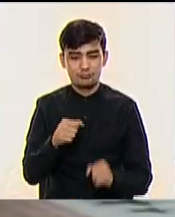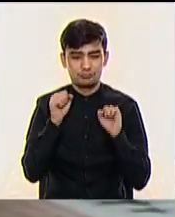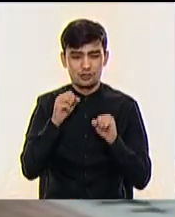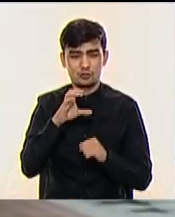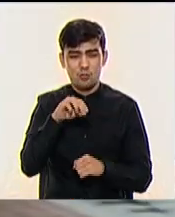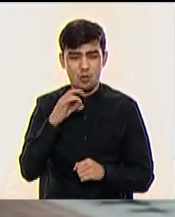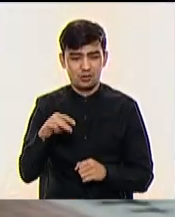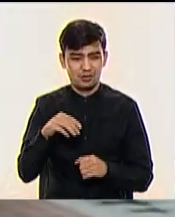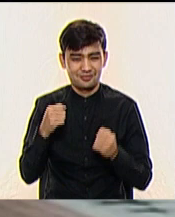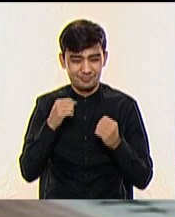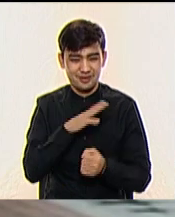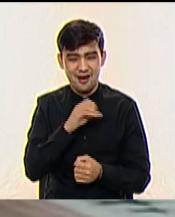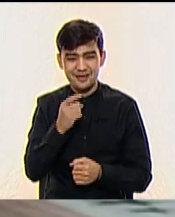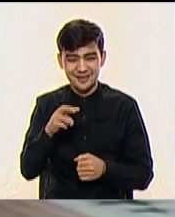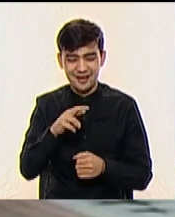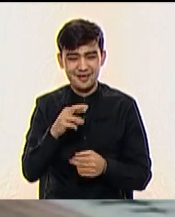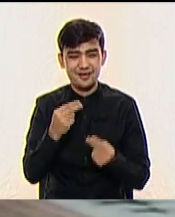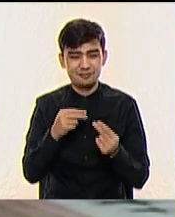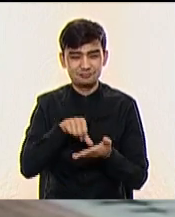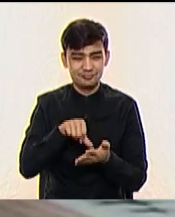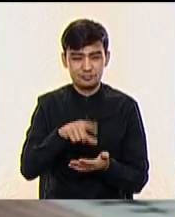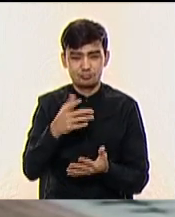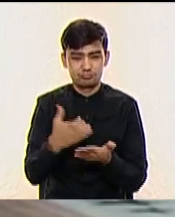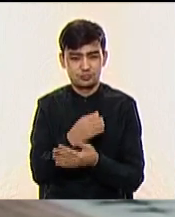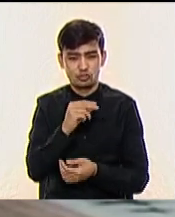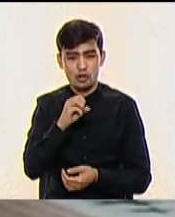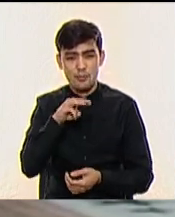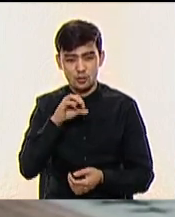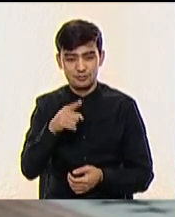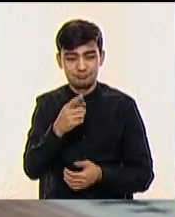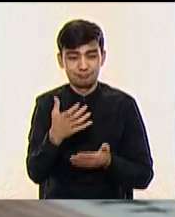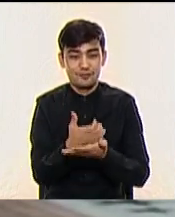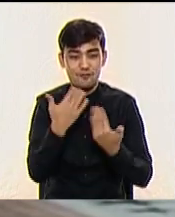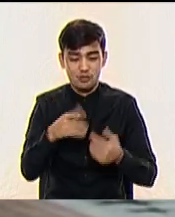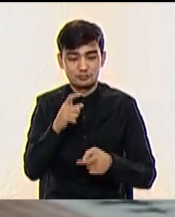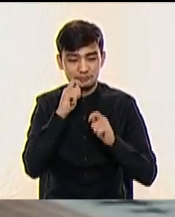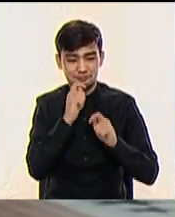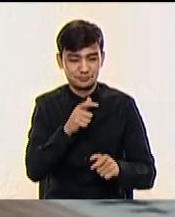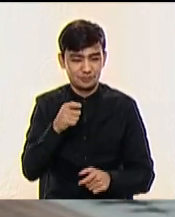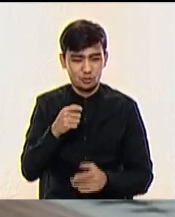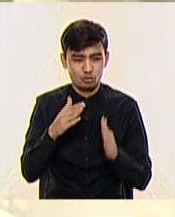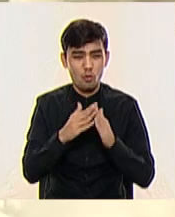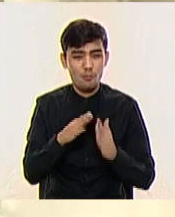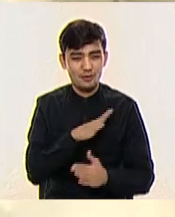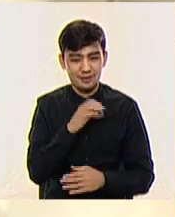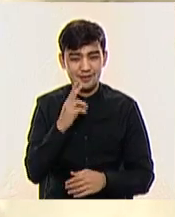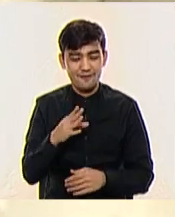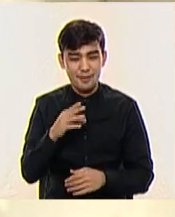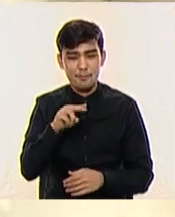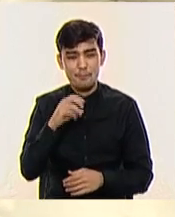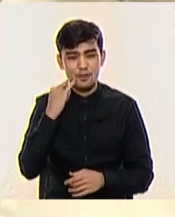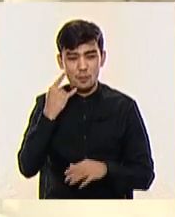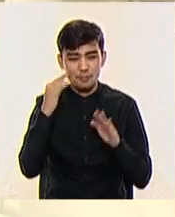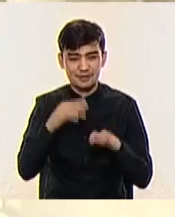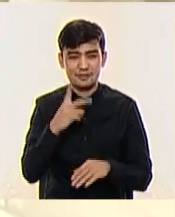шебер Айдар Қазовтың Азия ойындарында чемпион болған сәті. Осы жеңістен кейін спортшыны құттықтаған Солтүстік Қазақстан облысының билігі Петропавлдан